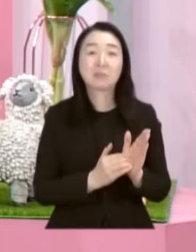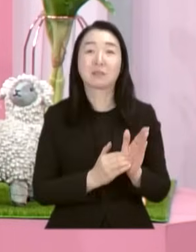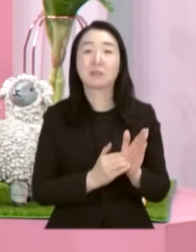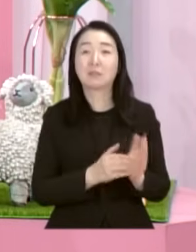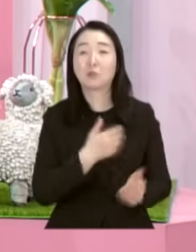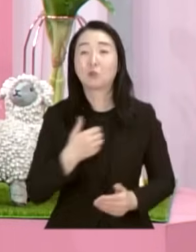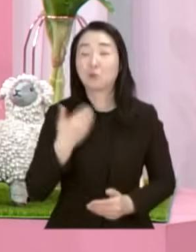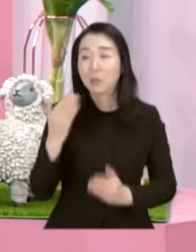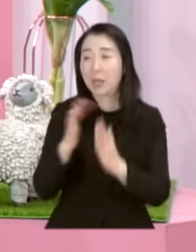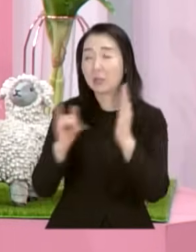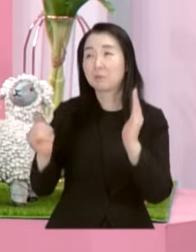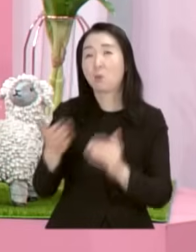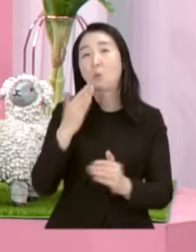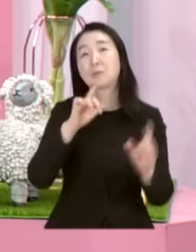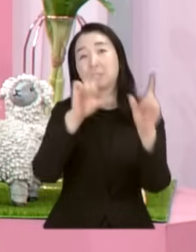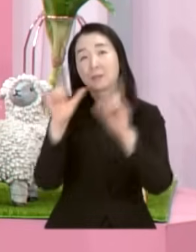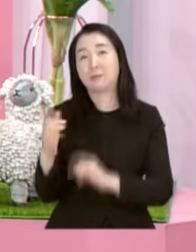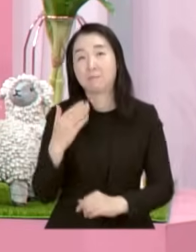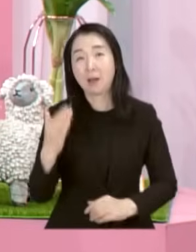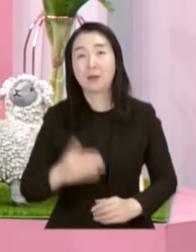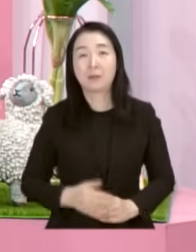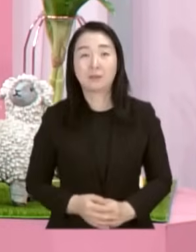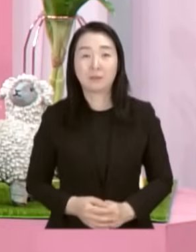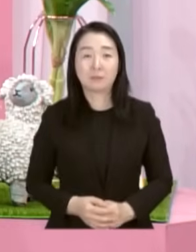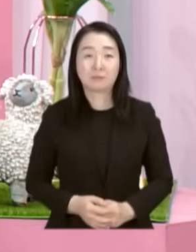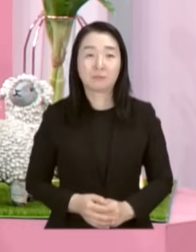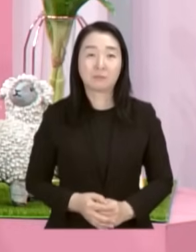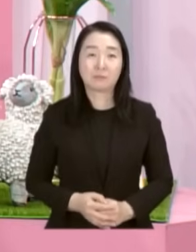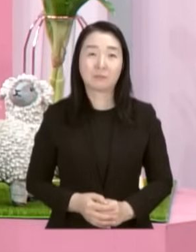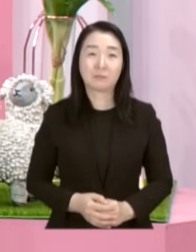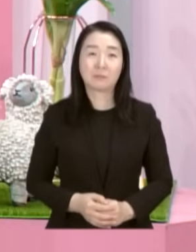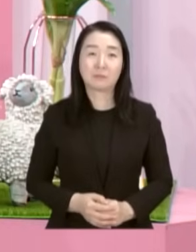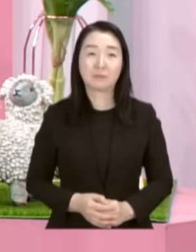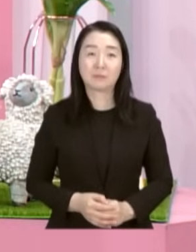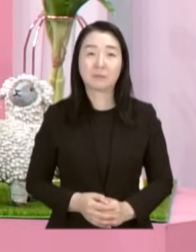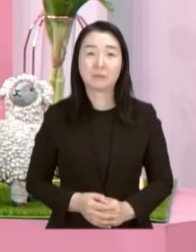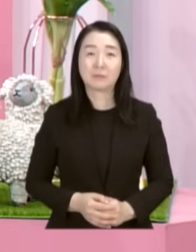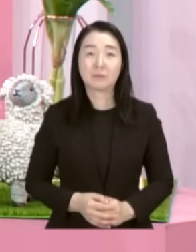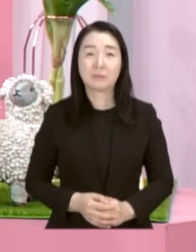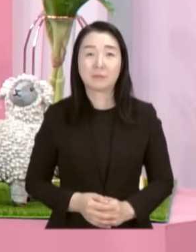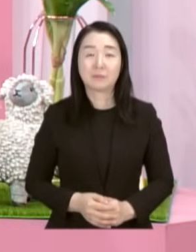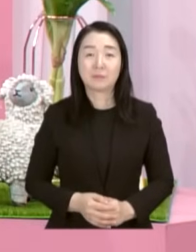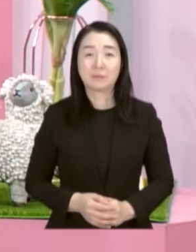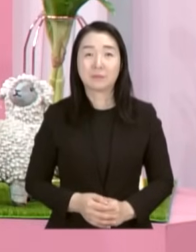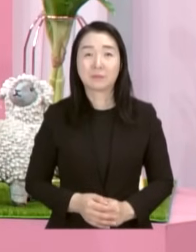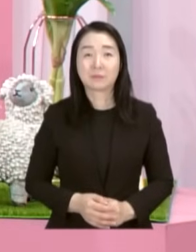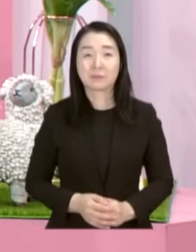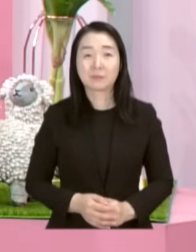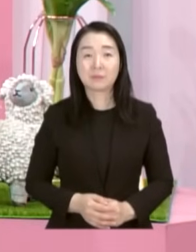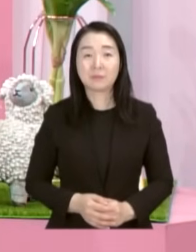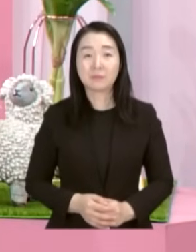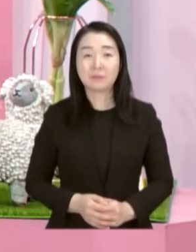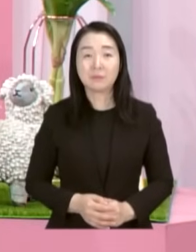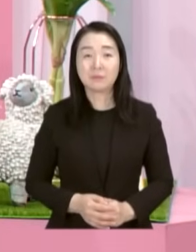하고 그 가족이 먹고 삽니다. 그래서 그렇게 지금 현재